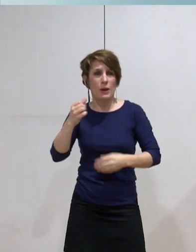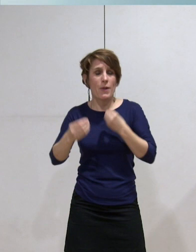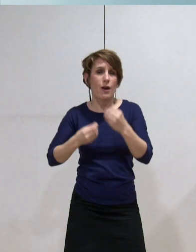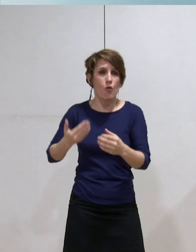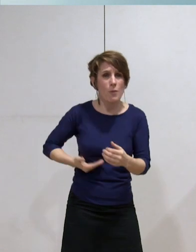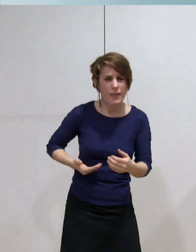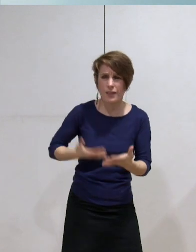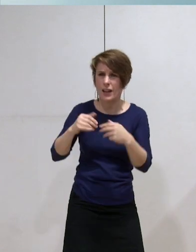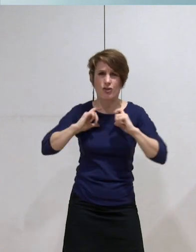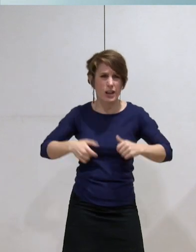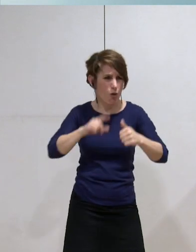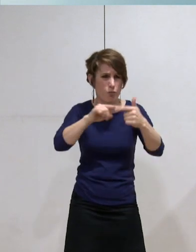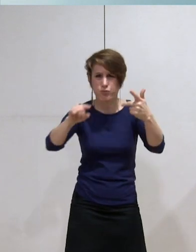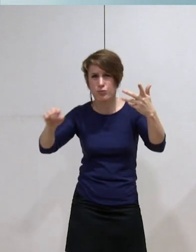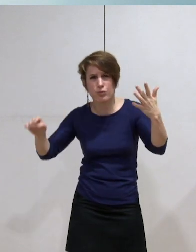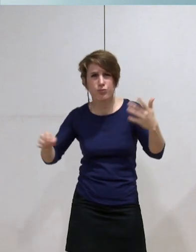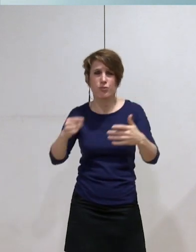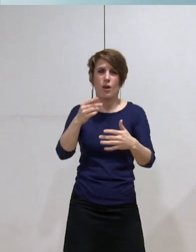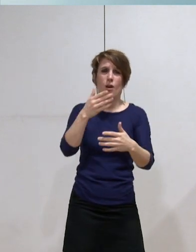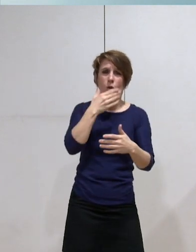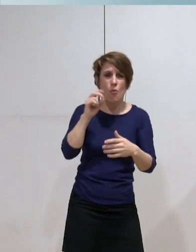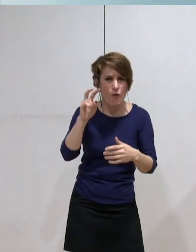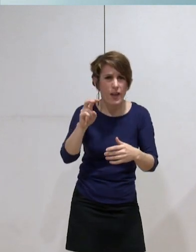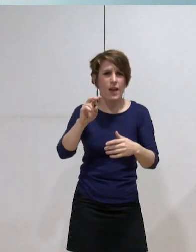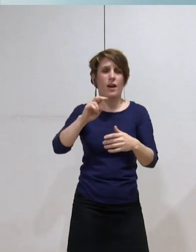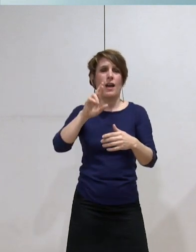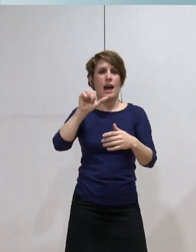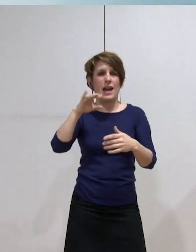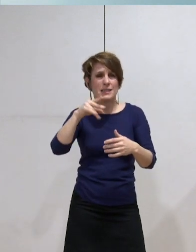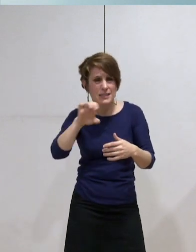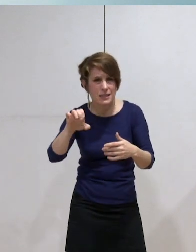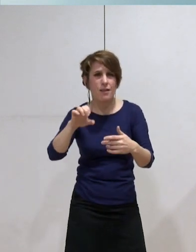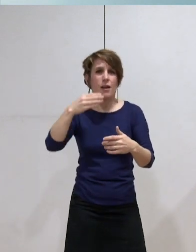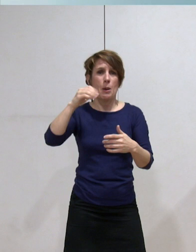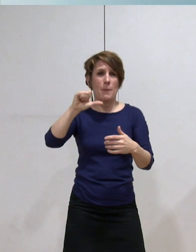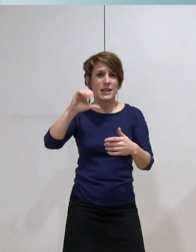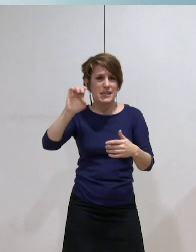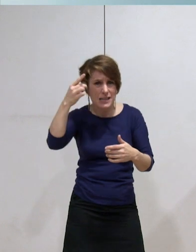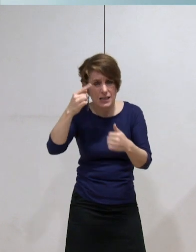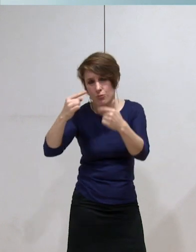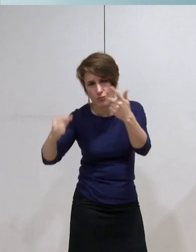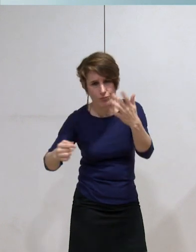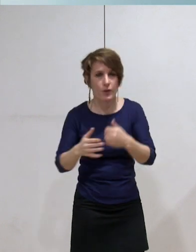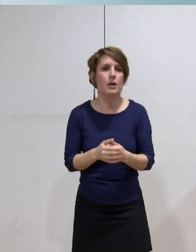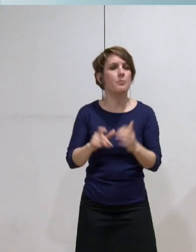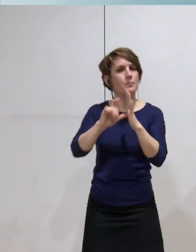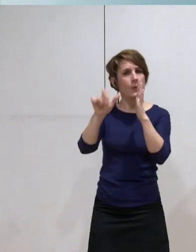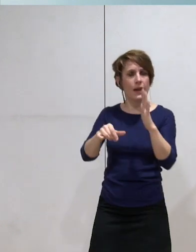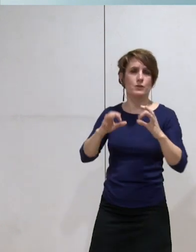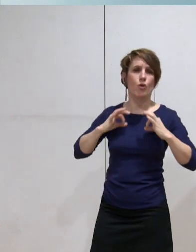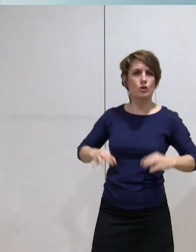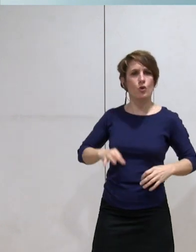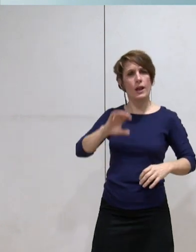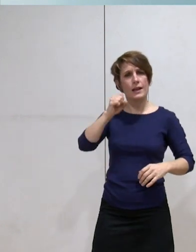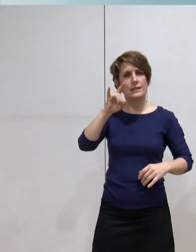Ferdinand Buisson Beauvert jean- racine jean-massé des débuts de travaux d'extension et de rénovation du restaurant scolaire Sid